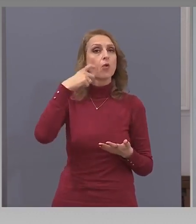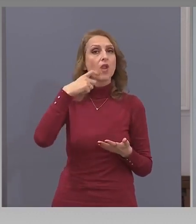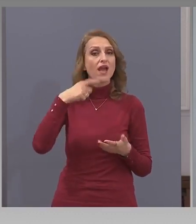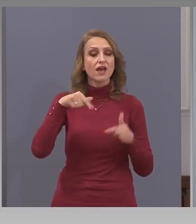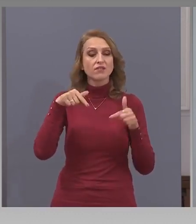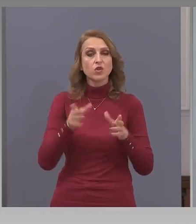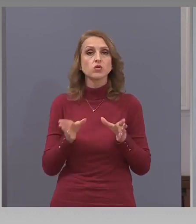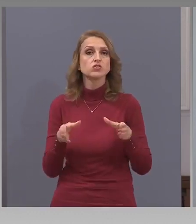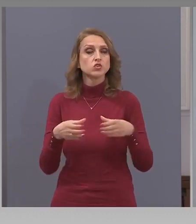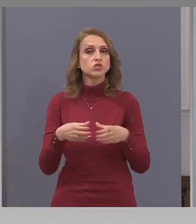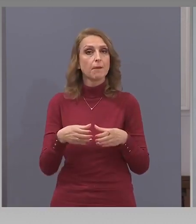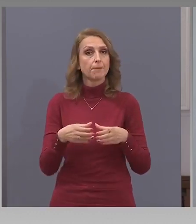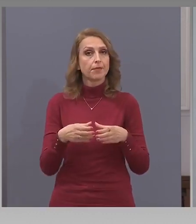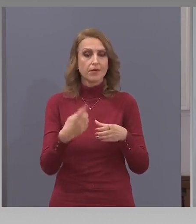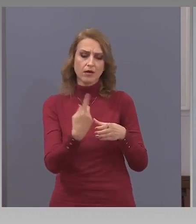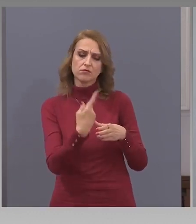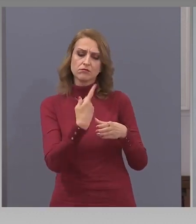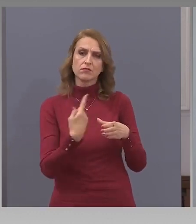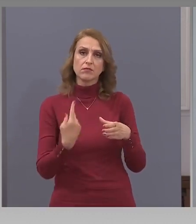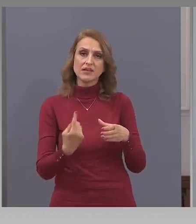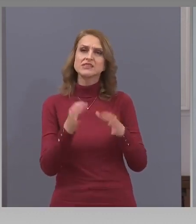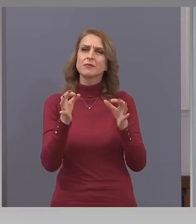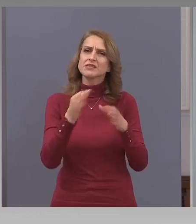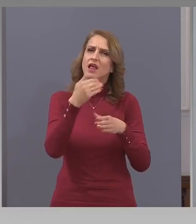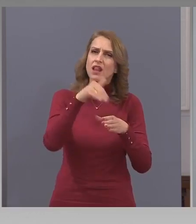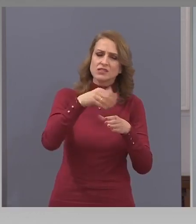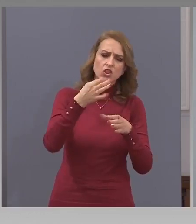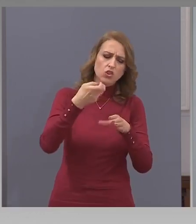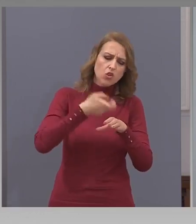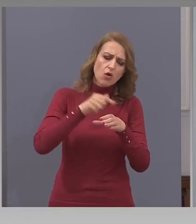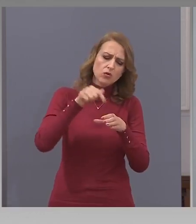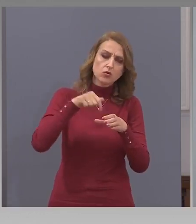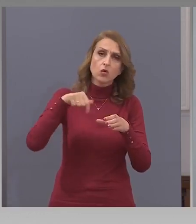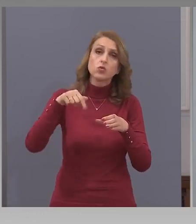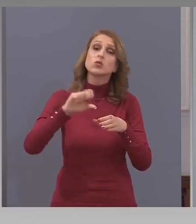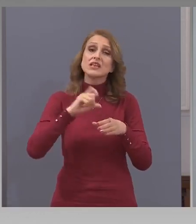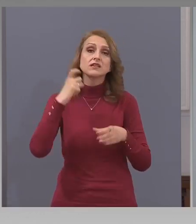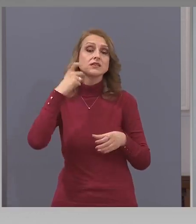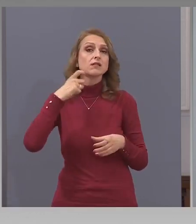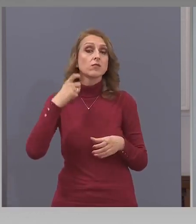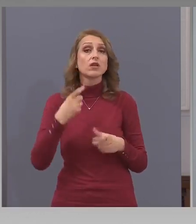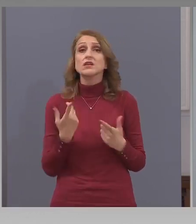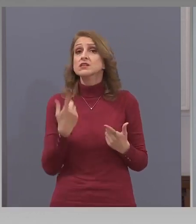щаб, защото през това време има и хора, които